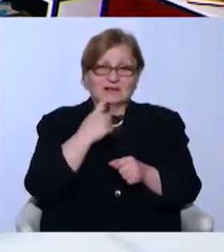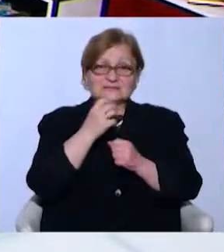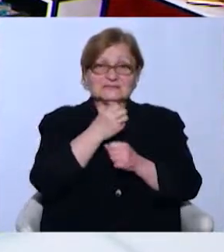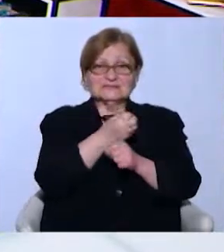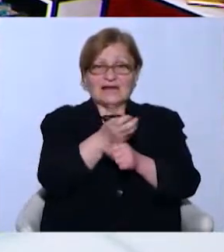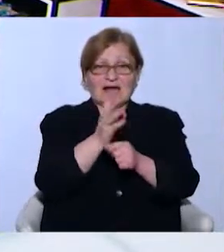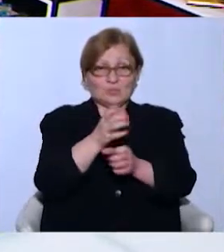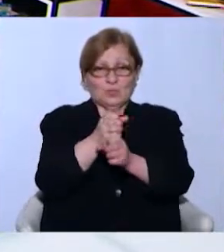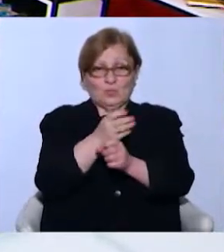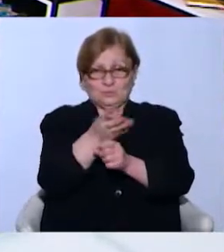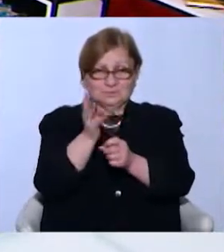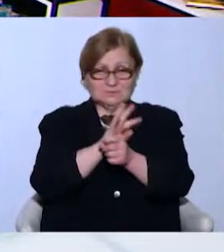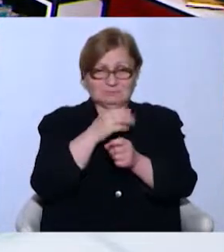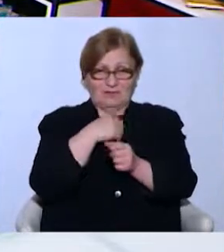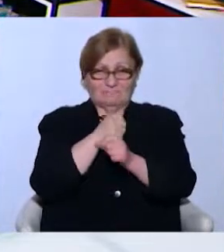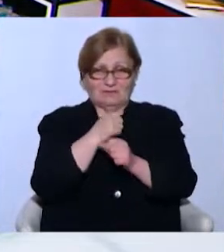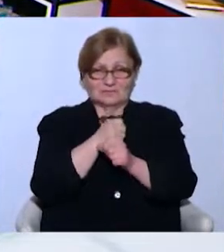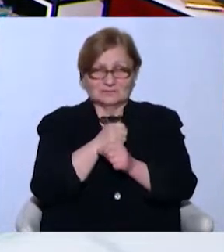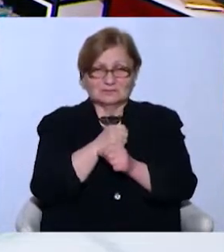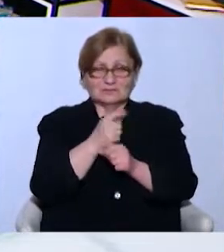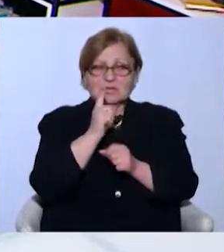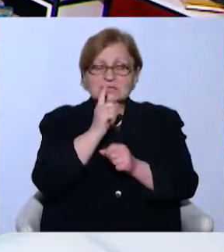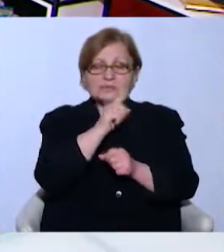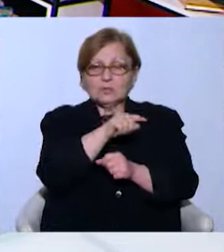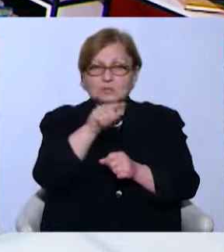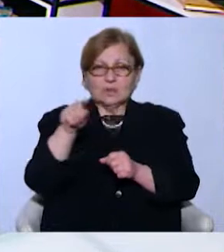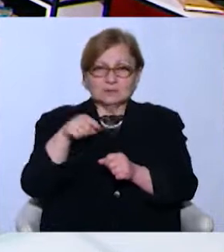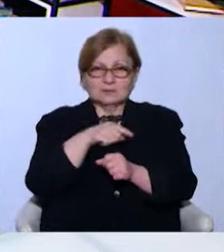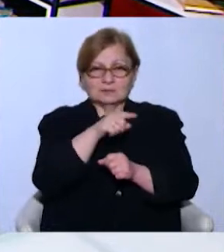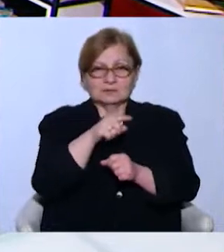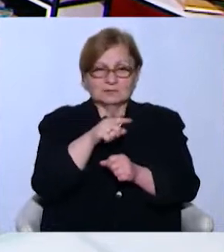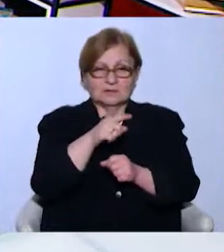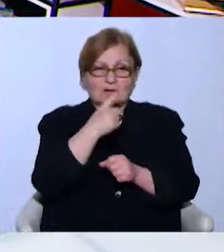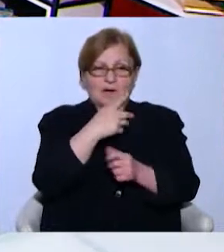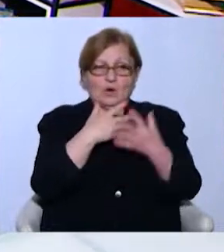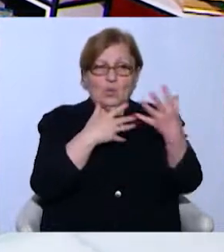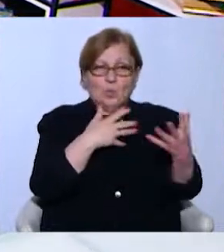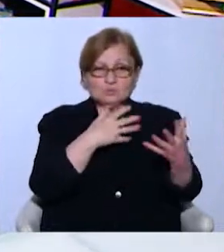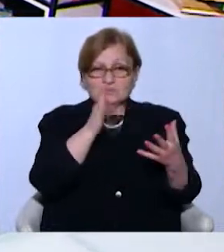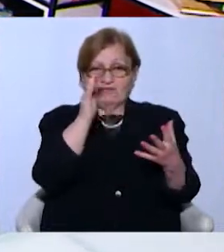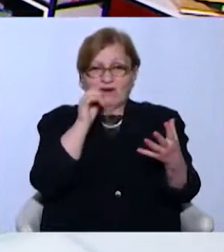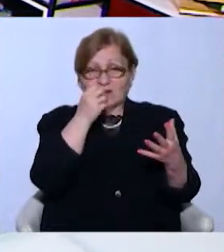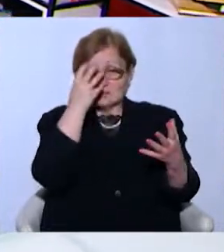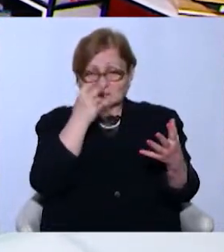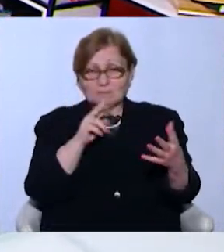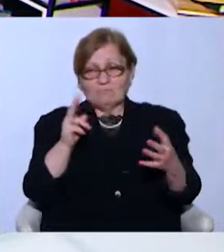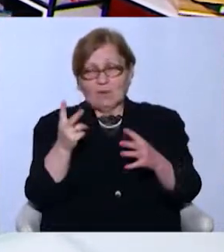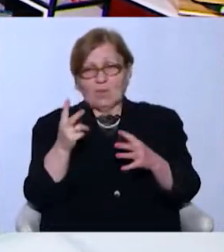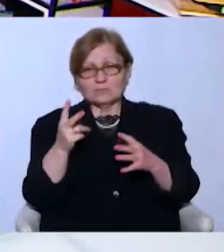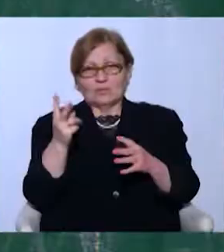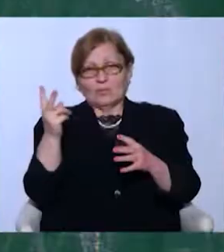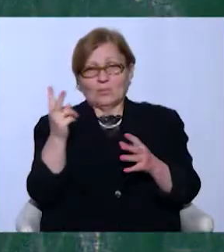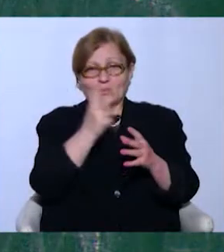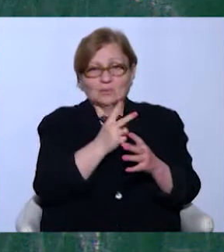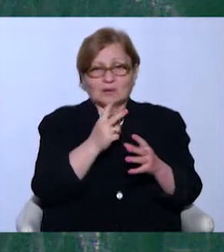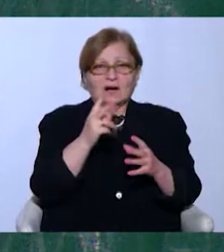2 3 თუ 5 თაიგულს თითოეულ თაიგულში თუ არის მაგალითად 1-ში 5 ვარდი და 2 მიხაკი, აუცილებლად მეორეში